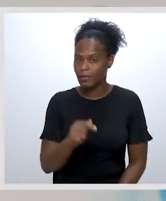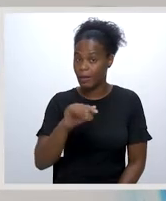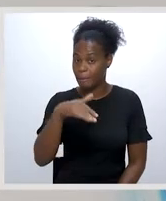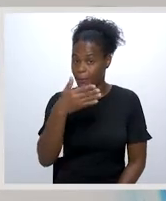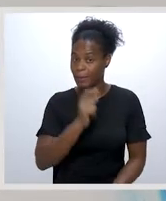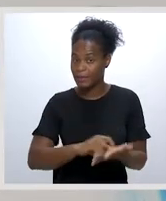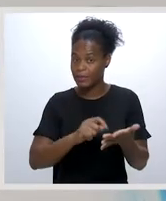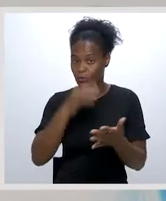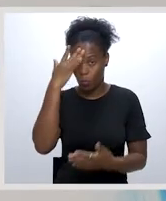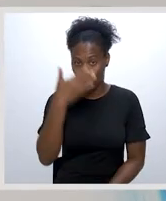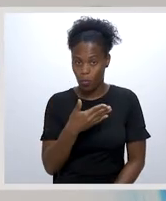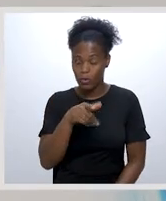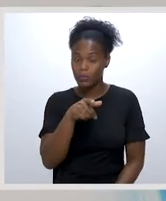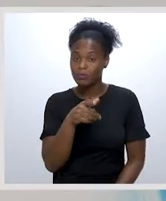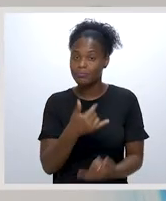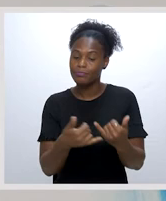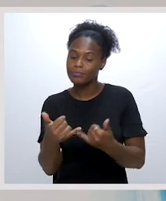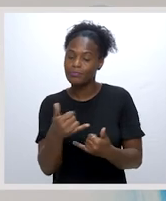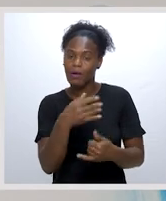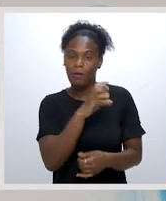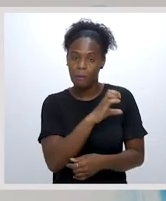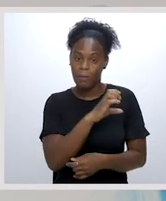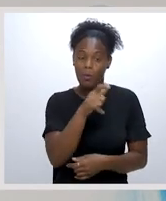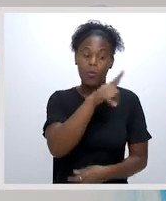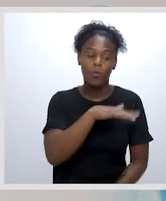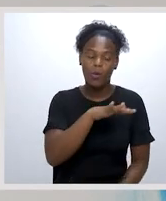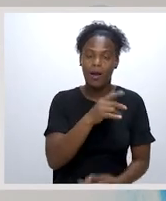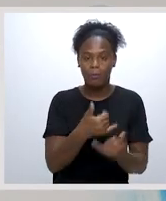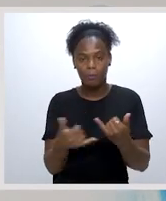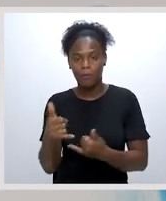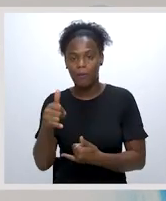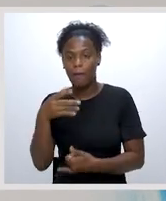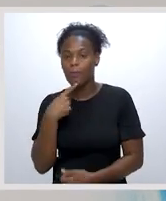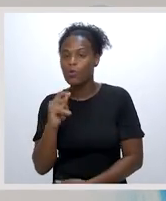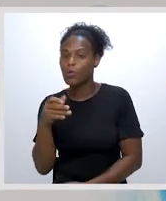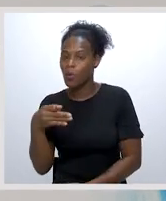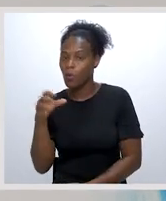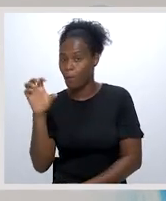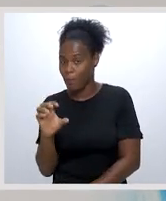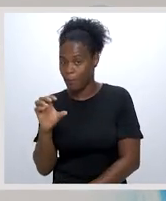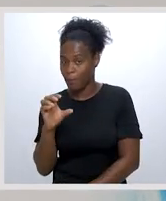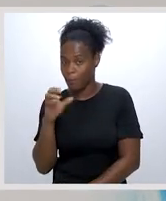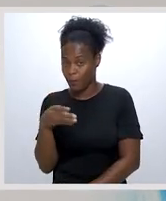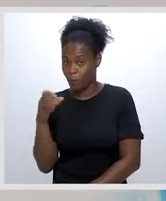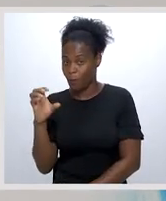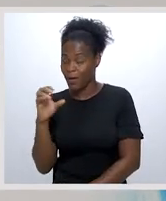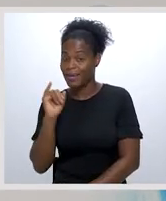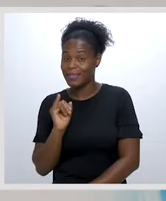Dans ce premier exercice, tu vas remplacer le complément de lieu par le pronom complément « i ».